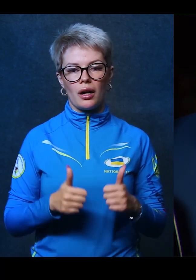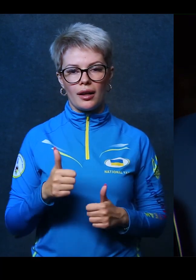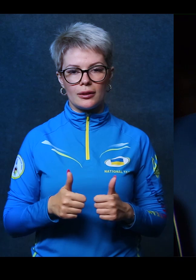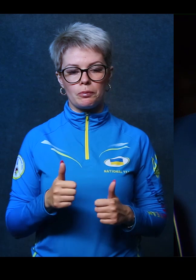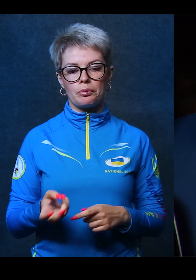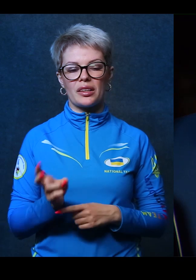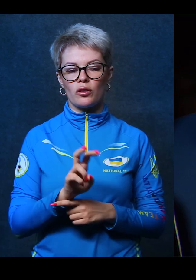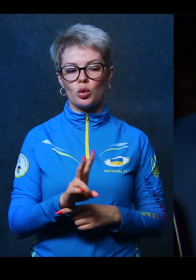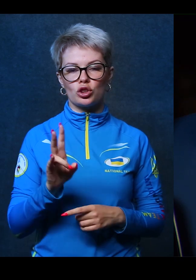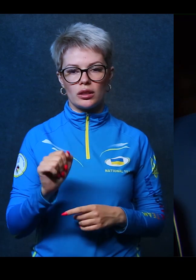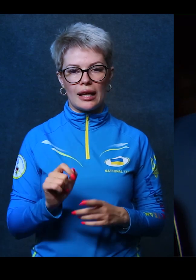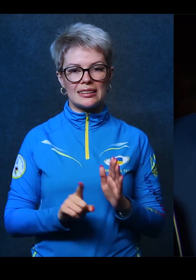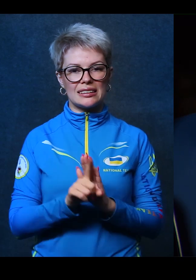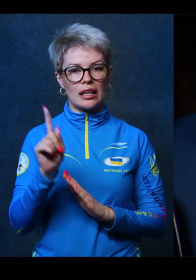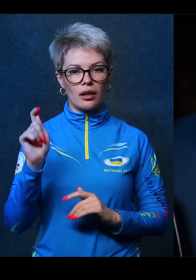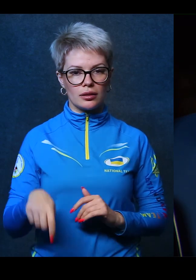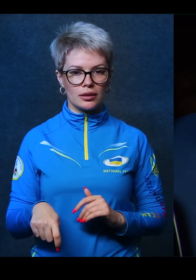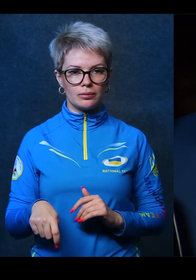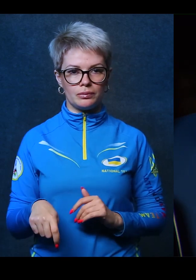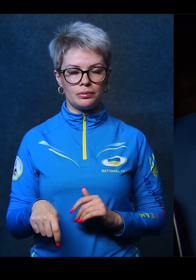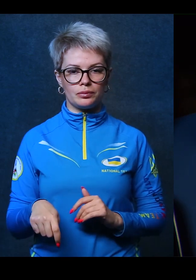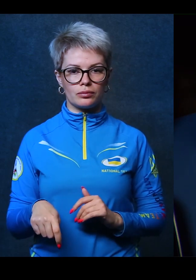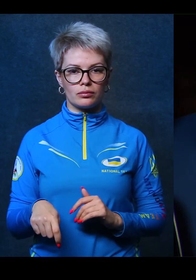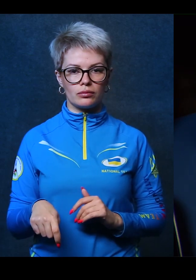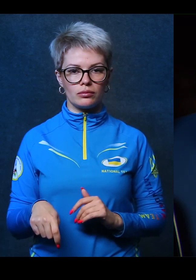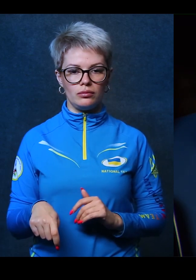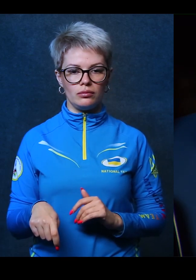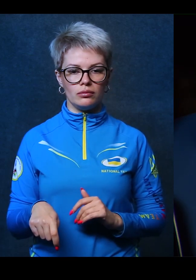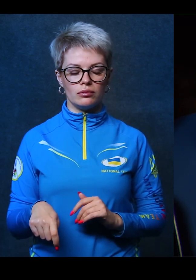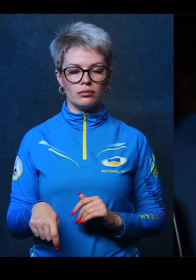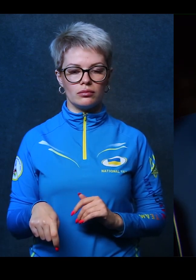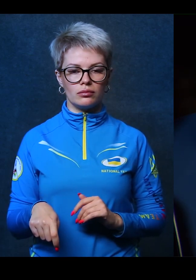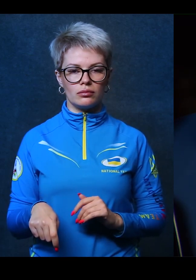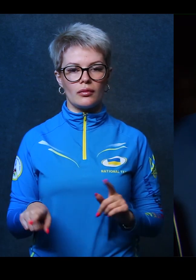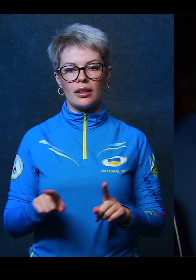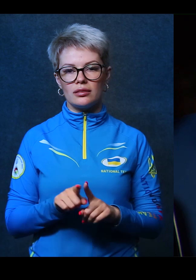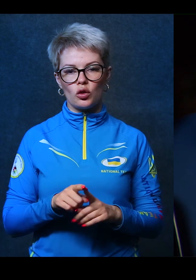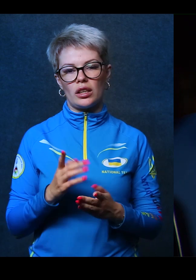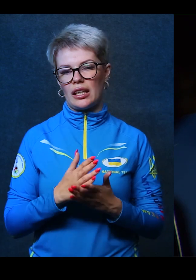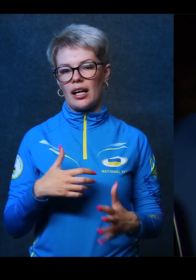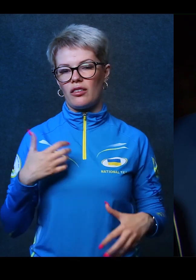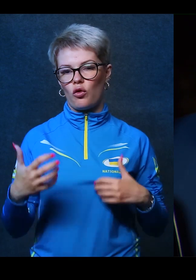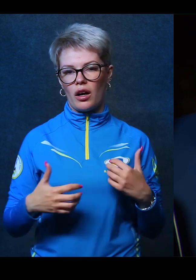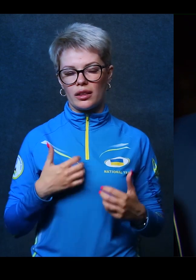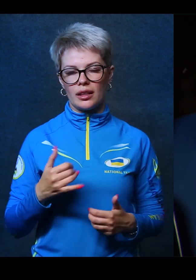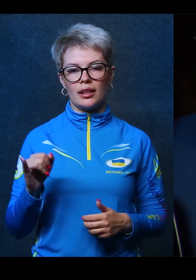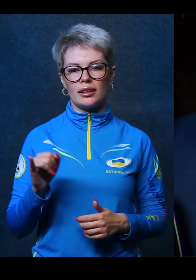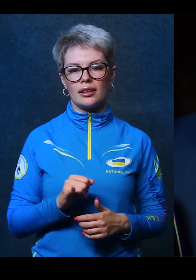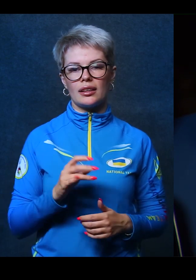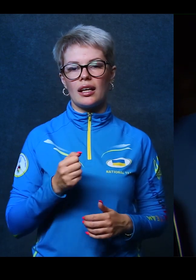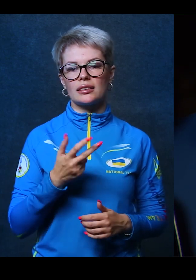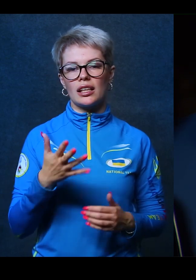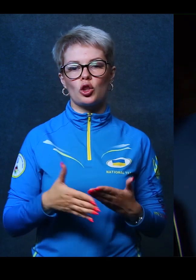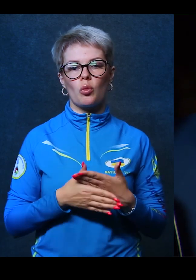виходячи на старт, я знаю, все одно є якесь хвилювання, і